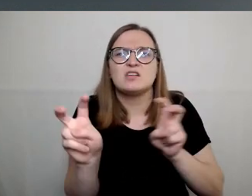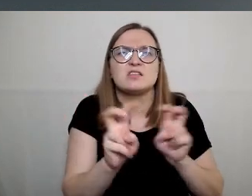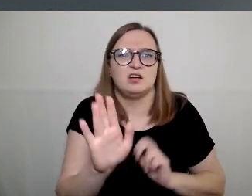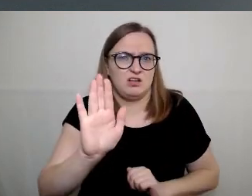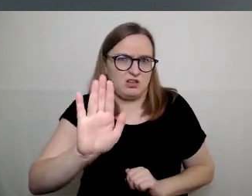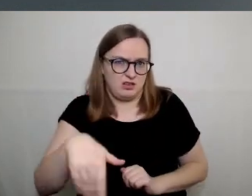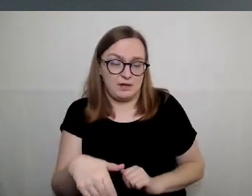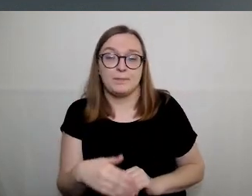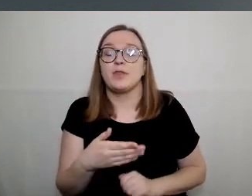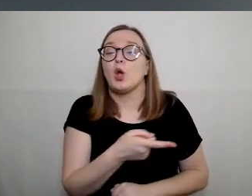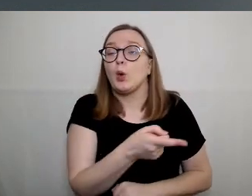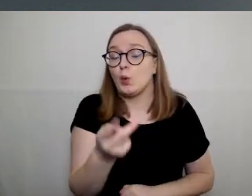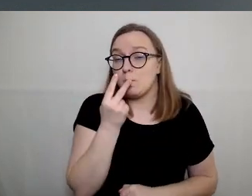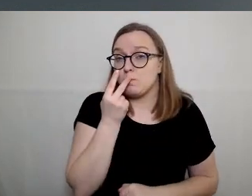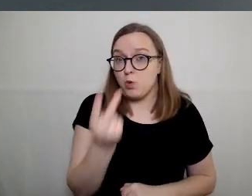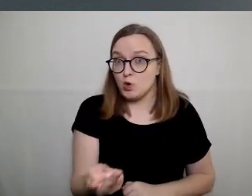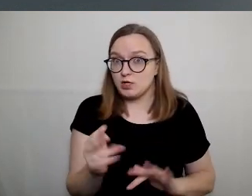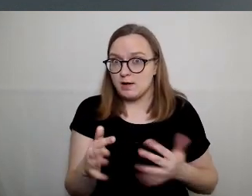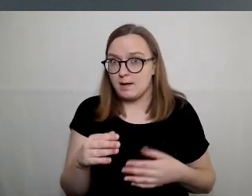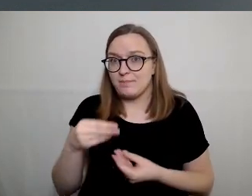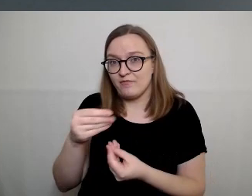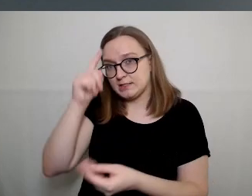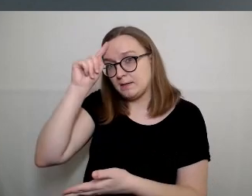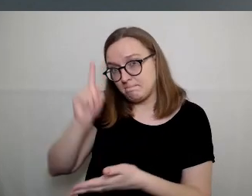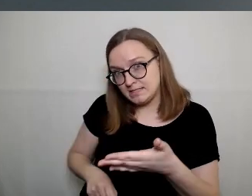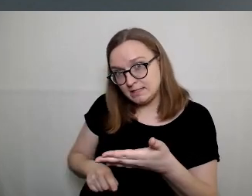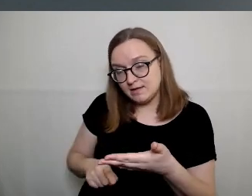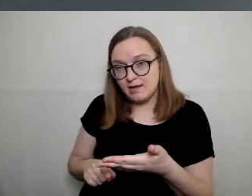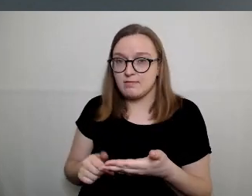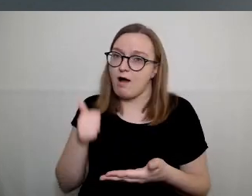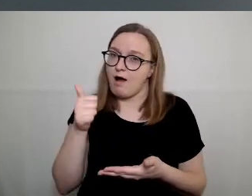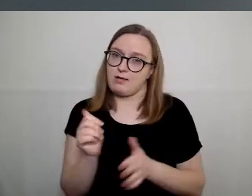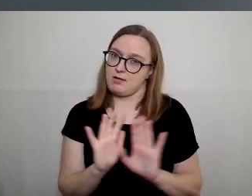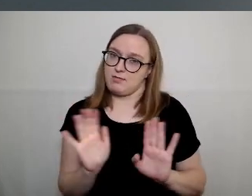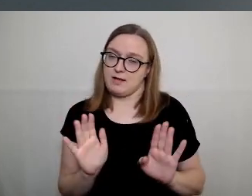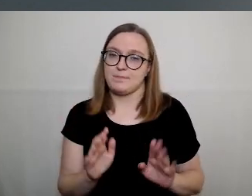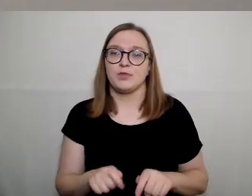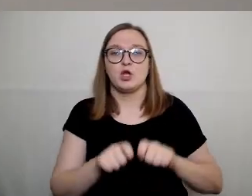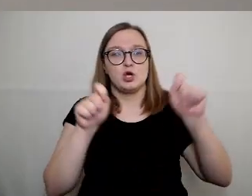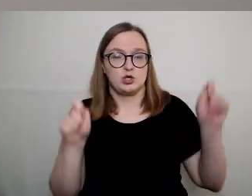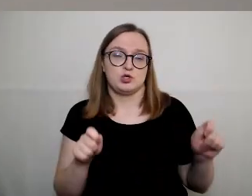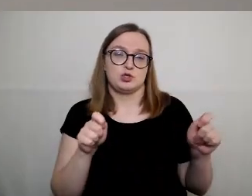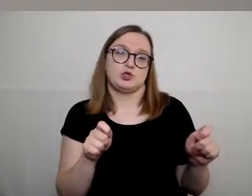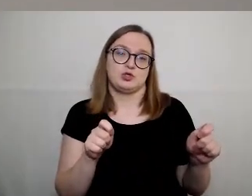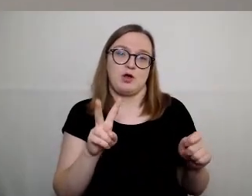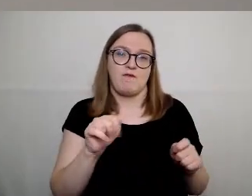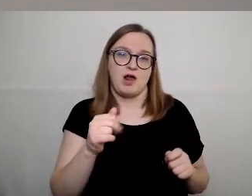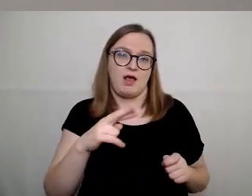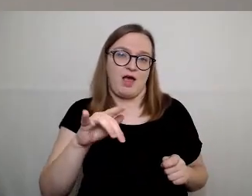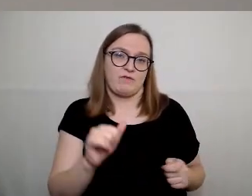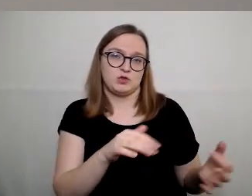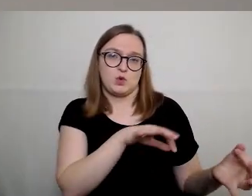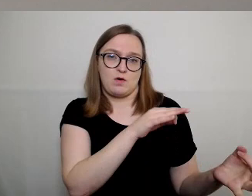verslą, pasitikėti ar geriau vengti? Ir Artūras Varankevičius, Tėvynės sąjunga krikščionys demokratai. Taip, iš